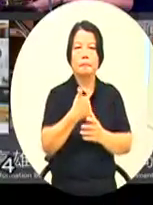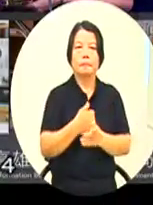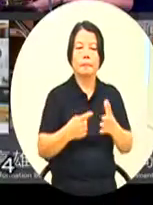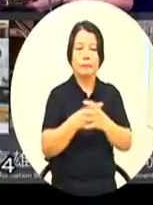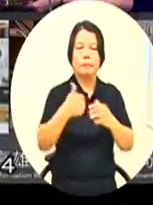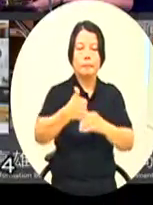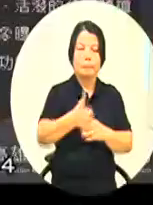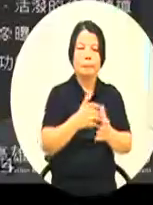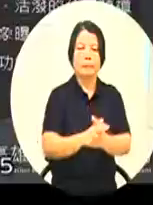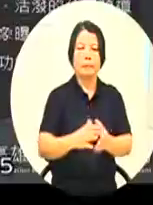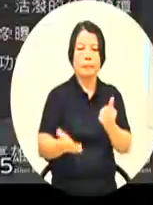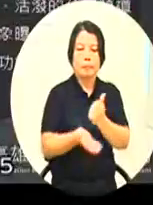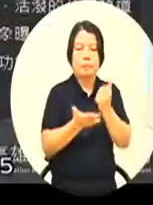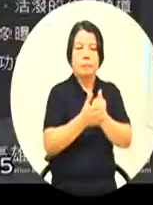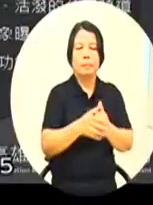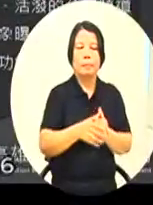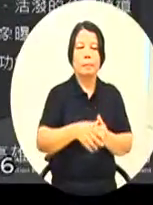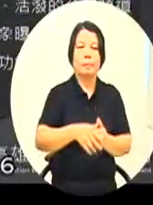金钟奖。下一页。